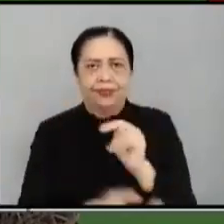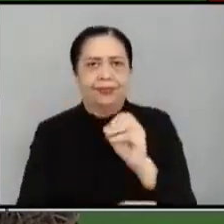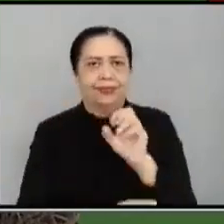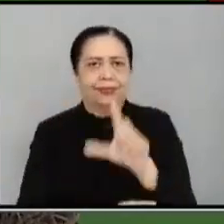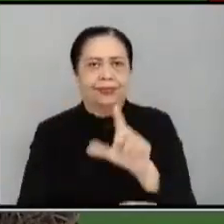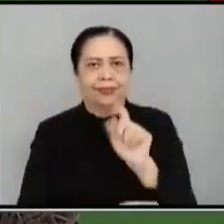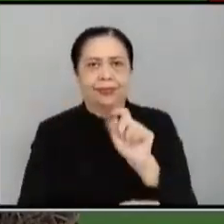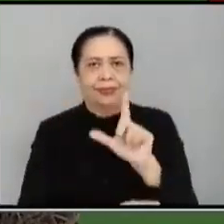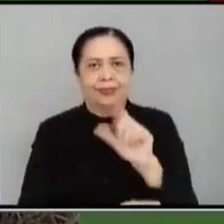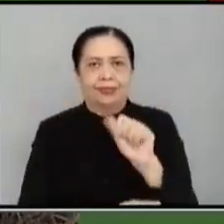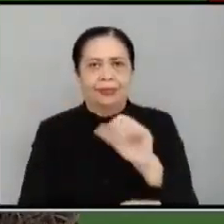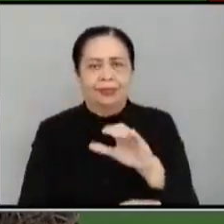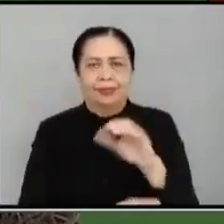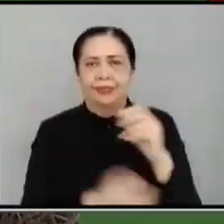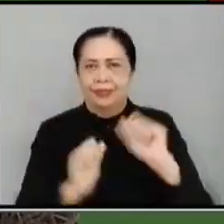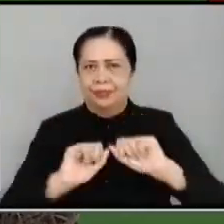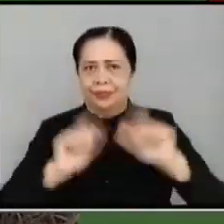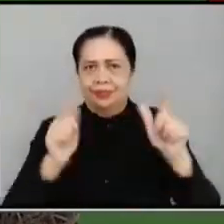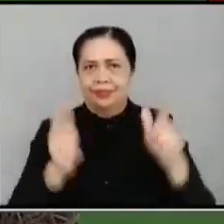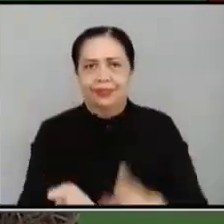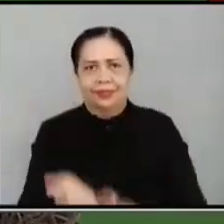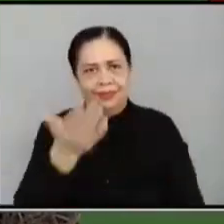live. Rise and shine, Noel.